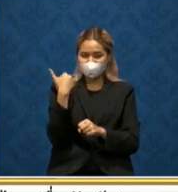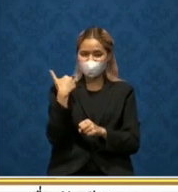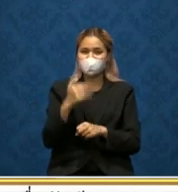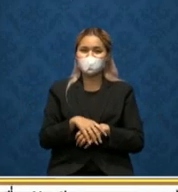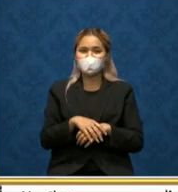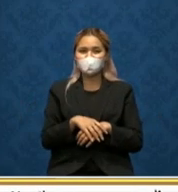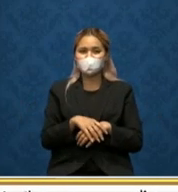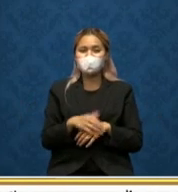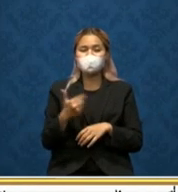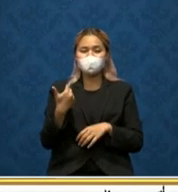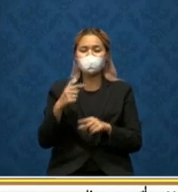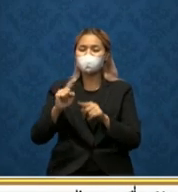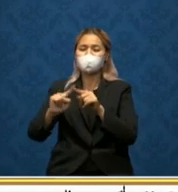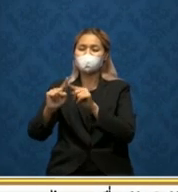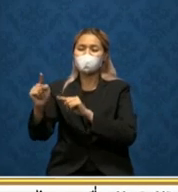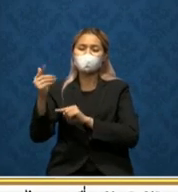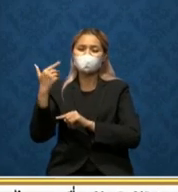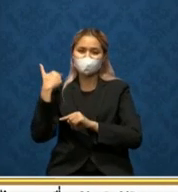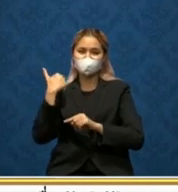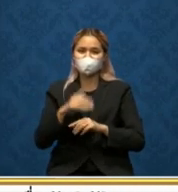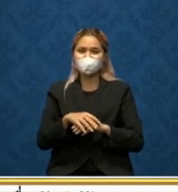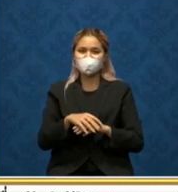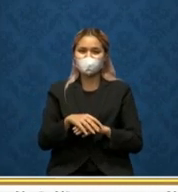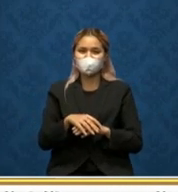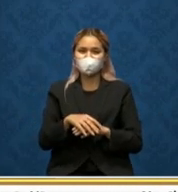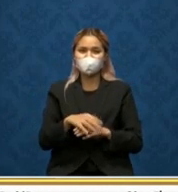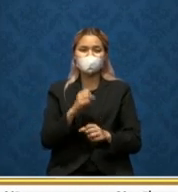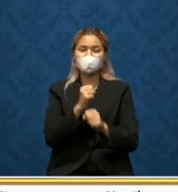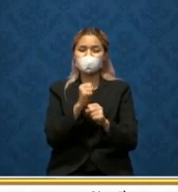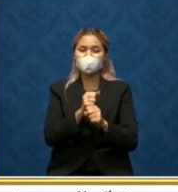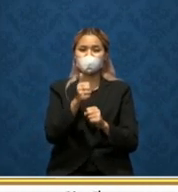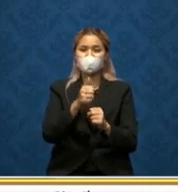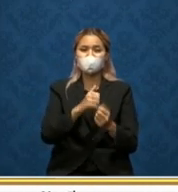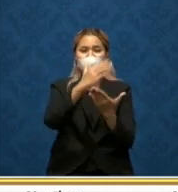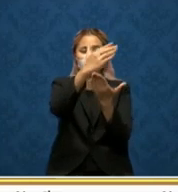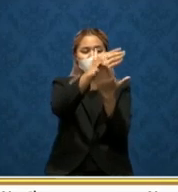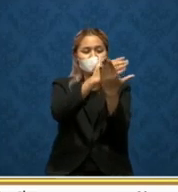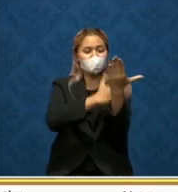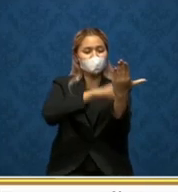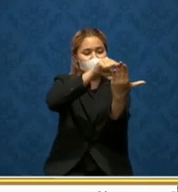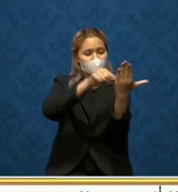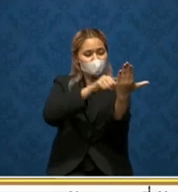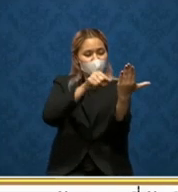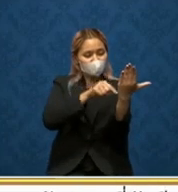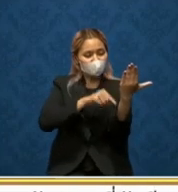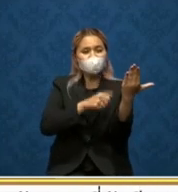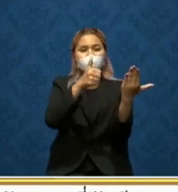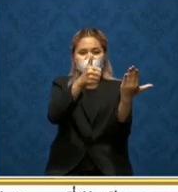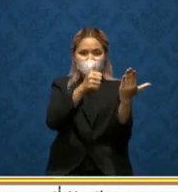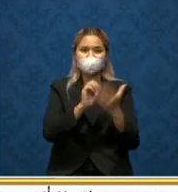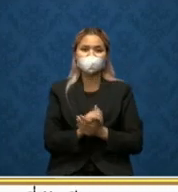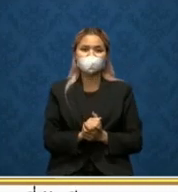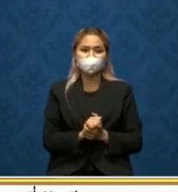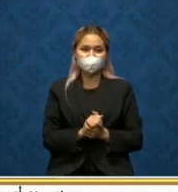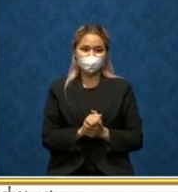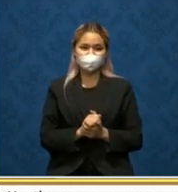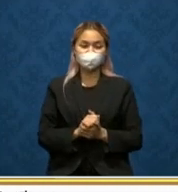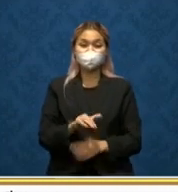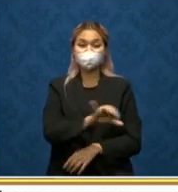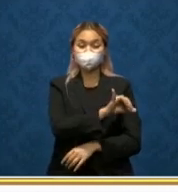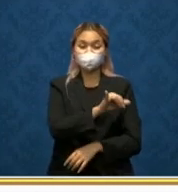Air Forceทั้งราชนาวีทั้งอาร์มี่ไว้ให้ท่านเลือกกาได้เต็มที่เอาที่ท่านชอบถ้าท่านรุ่น